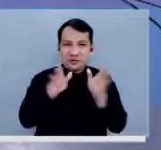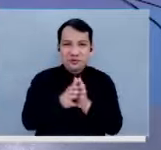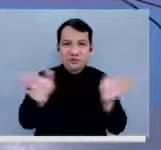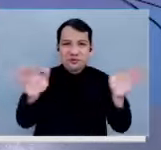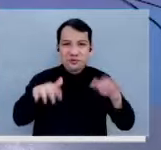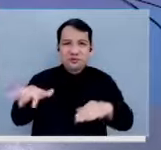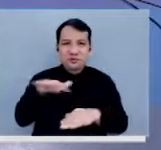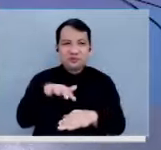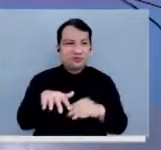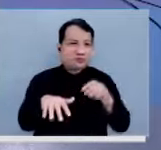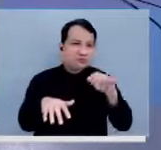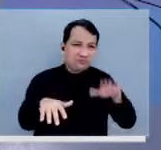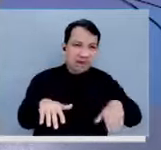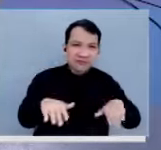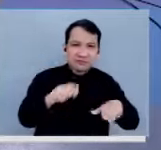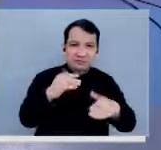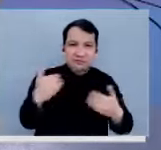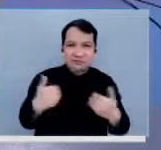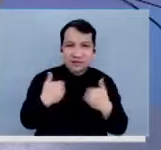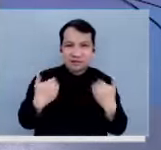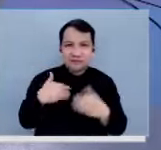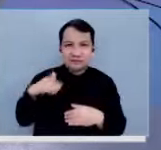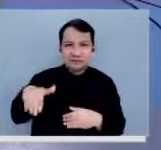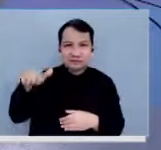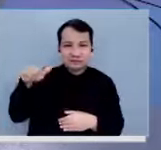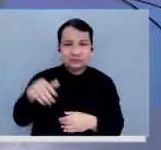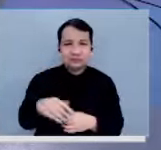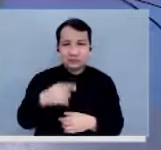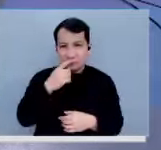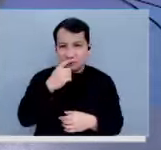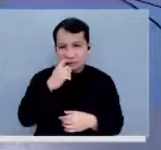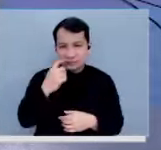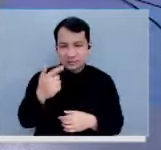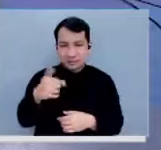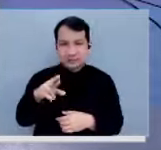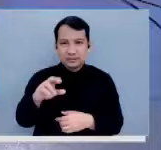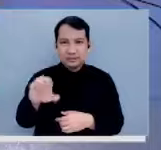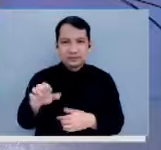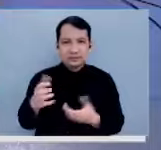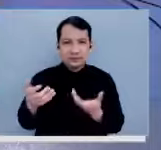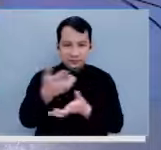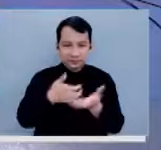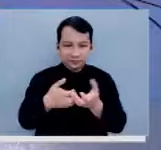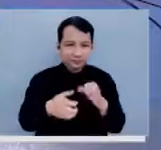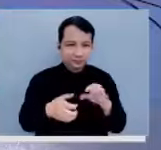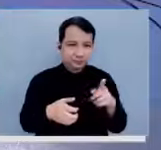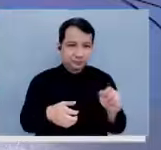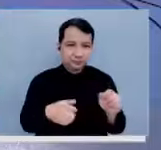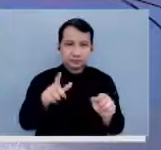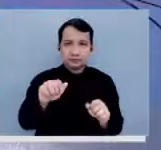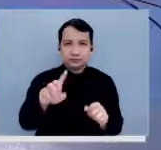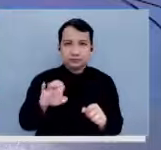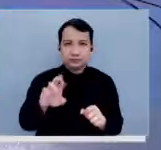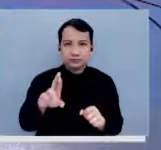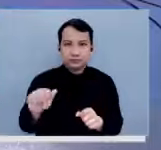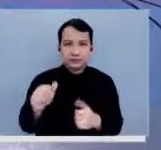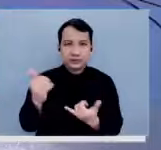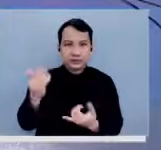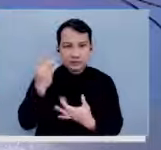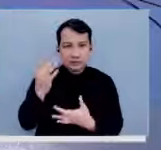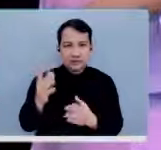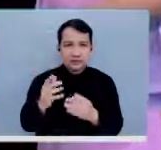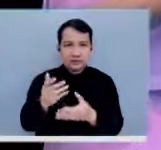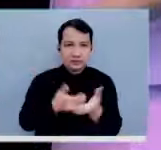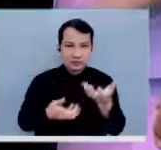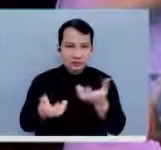hear from the other members, of course, of Gracenote. Yes. Ang tanong ko, ang dami na nakakollab, sila Chito, Abra, at Main. Sino pa ba ang gusto niyong